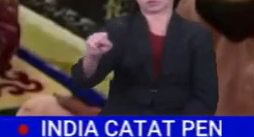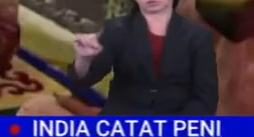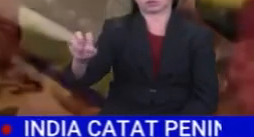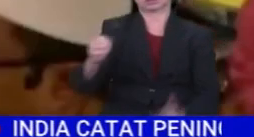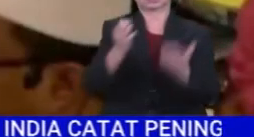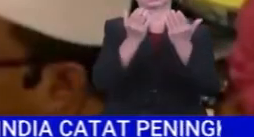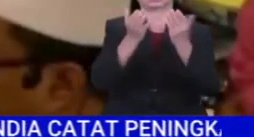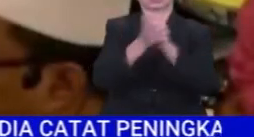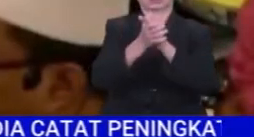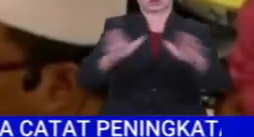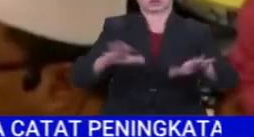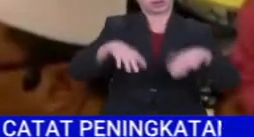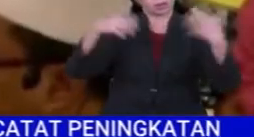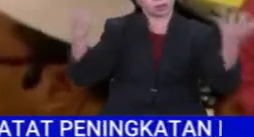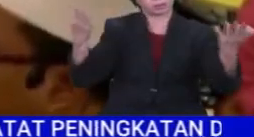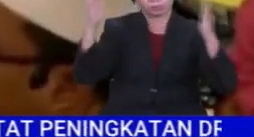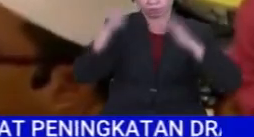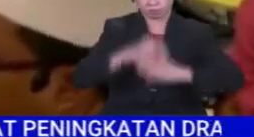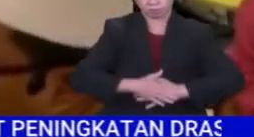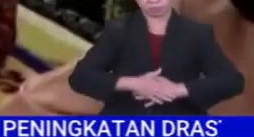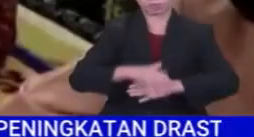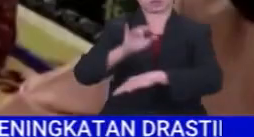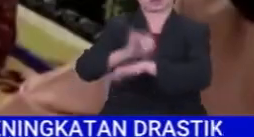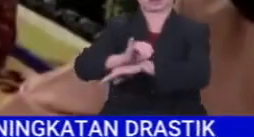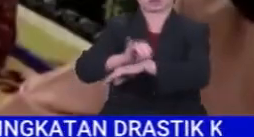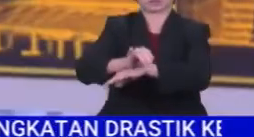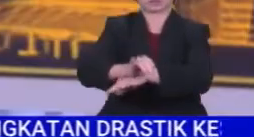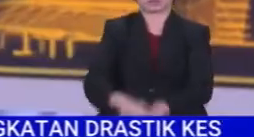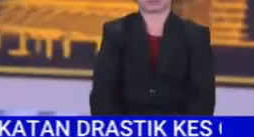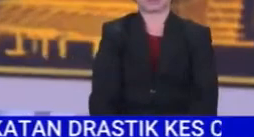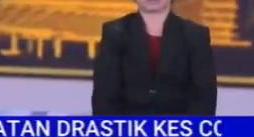dan Tamat selepas selesai Sholat Isya app